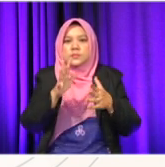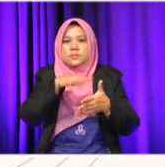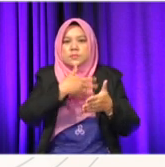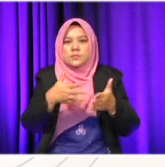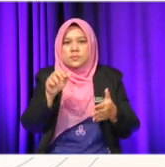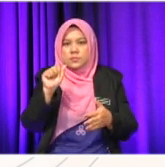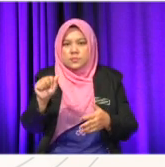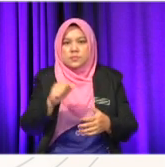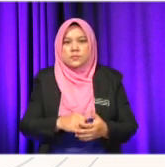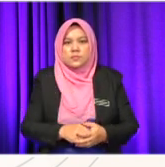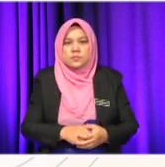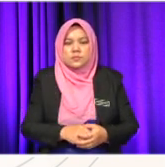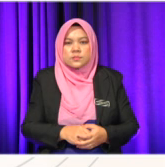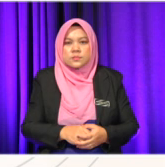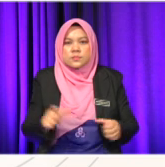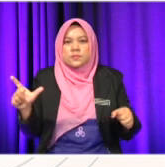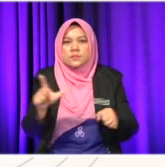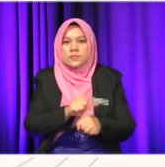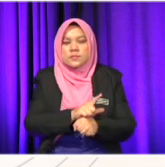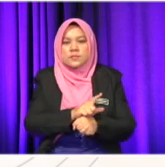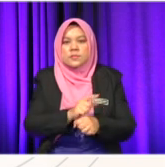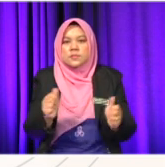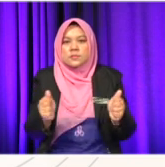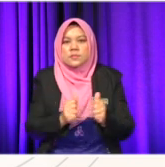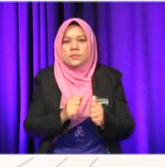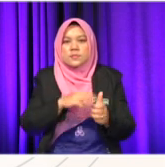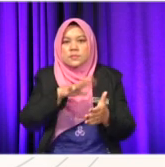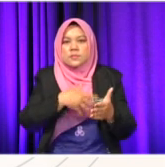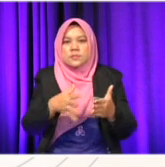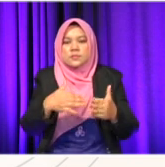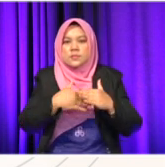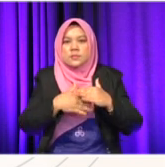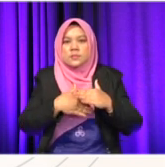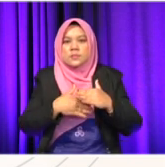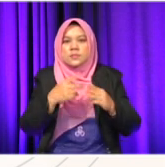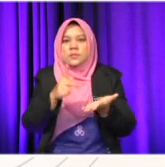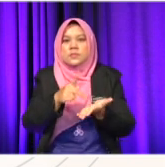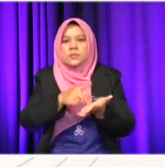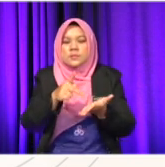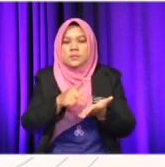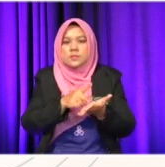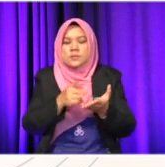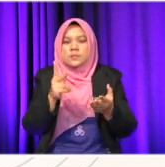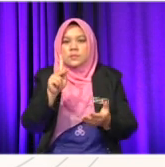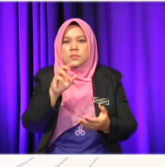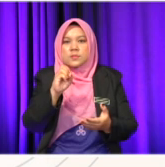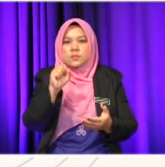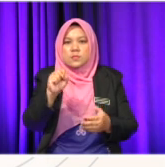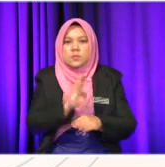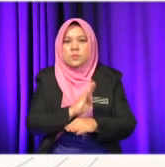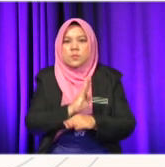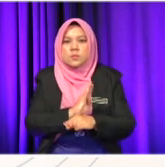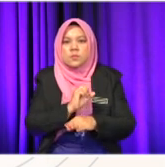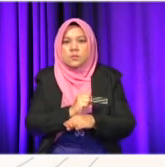tadi tuh yang banyak tadi lengkap kan jadwal di bawah dan kiri anggaran kos buruh untuk membangunkan persembahan